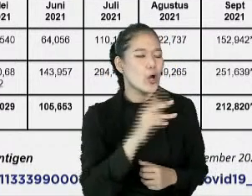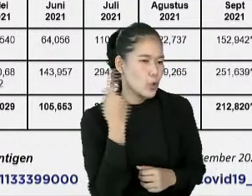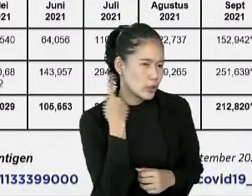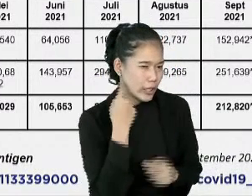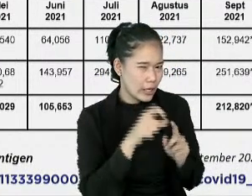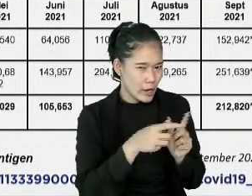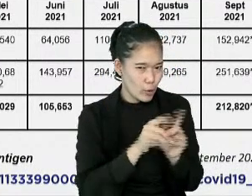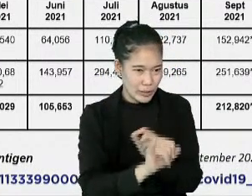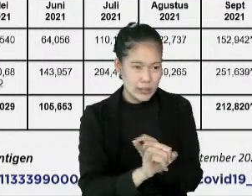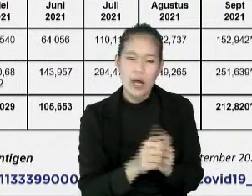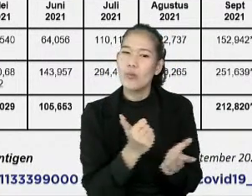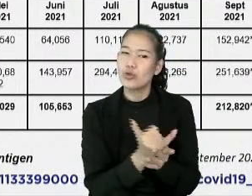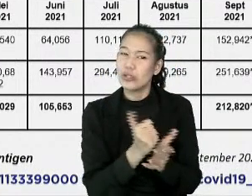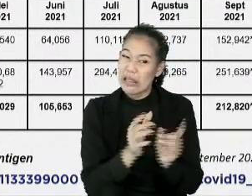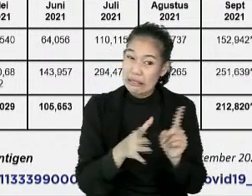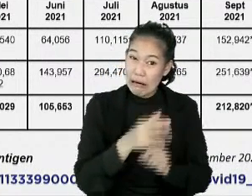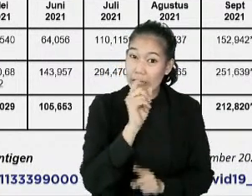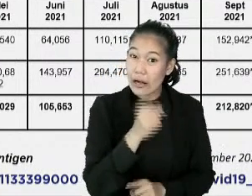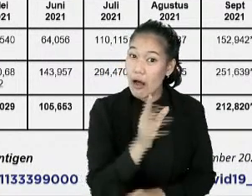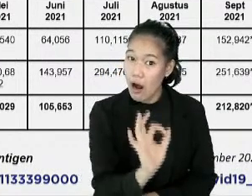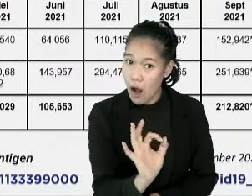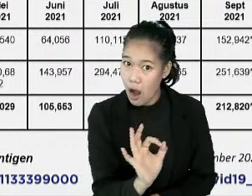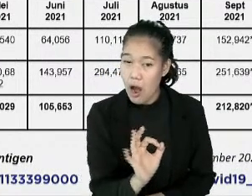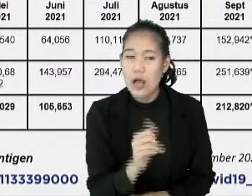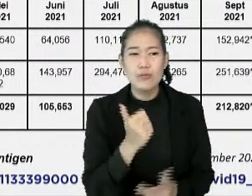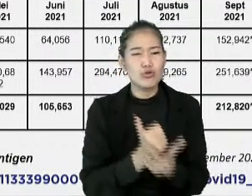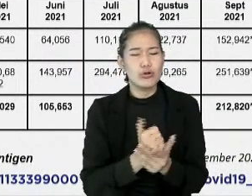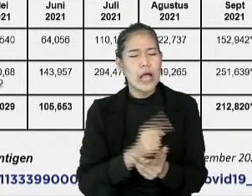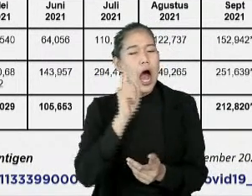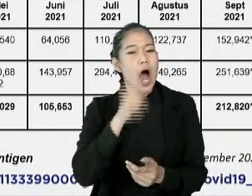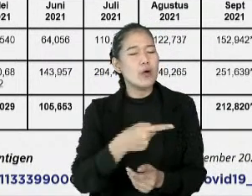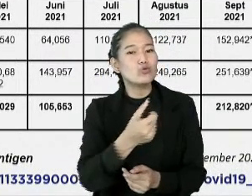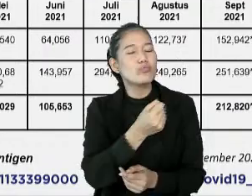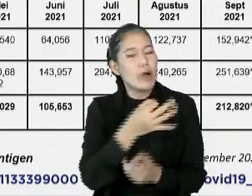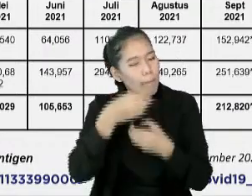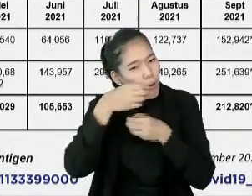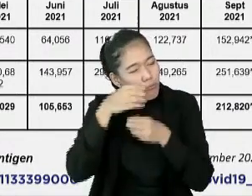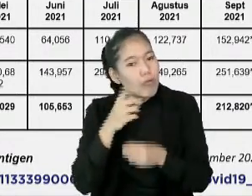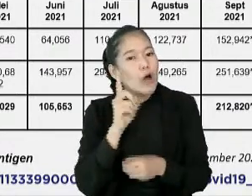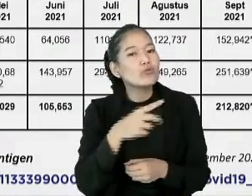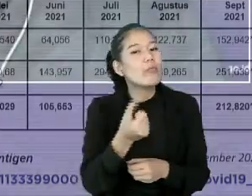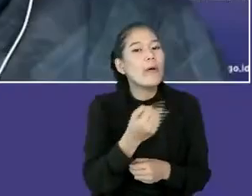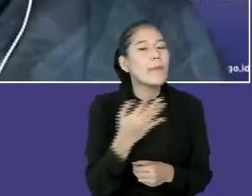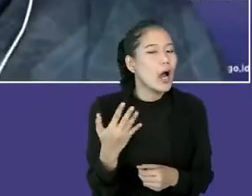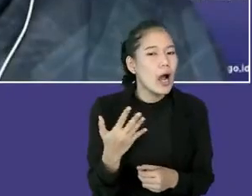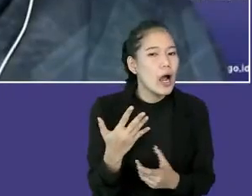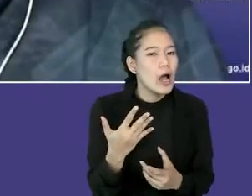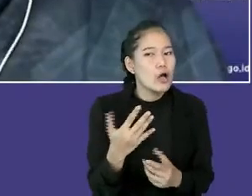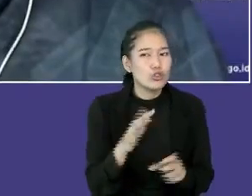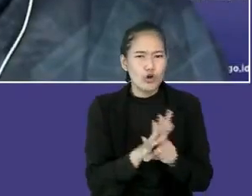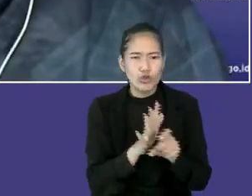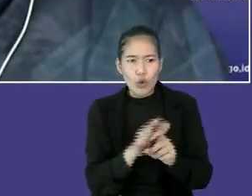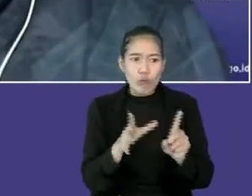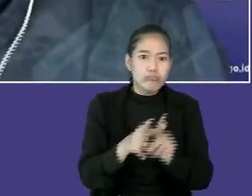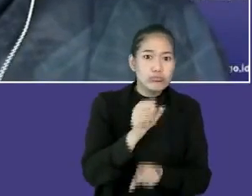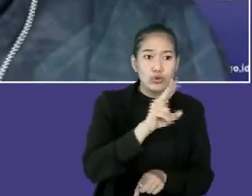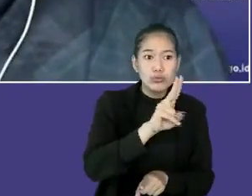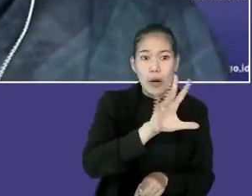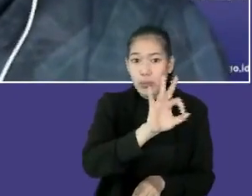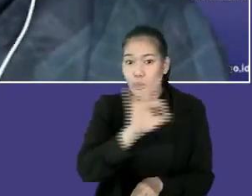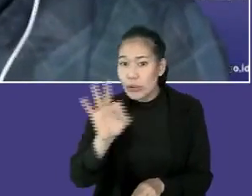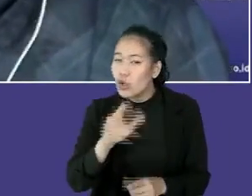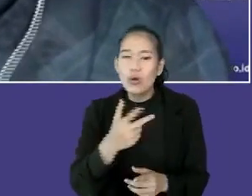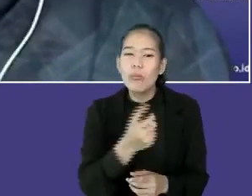Dewi itu ada target tidak pesan pemeriksaan itu harusnya berapa gitu kita maunya berusaha mengejar target sampai 250